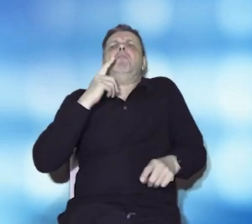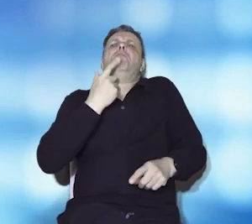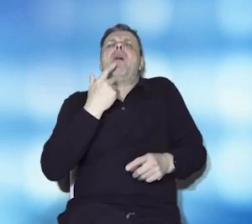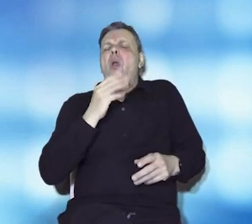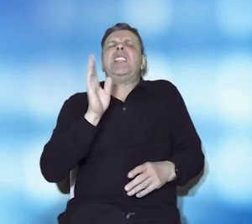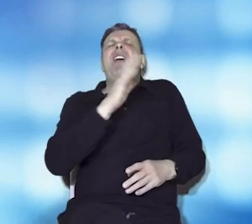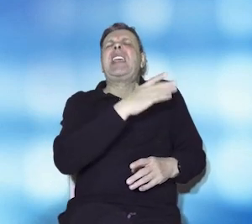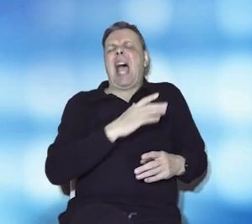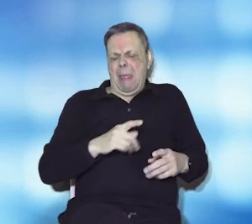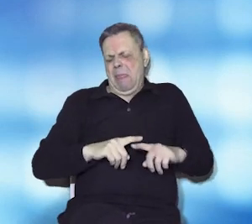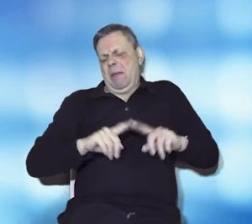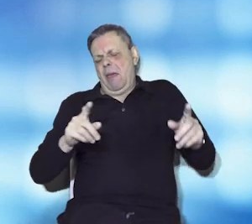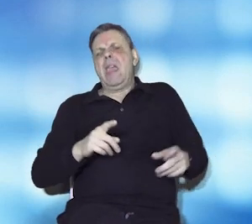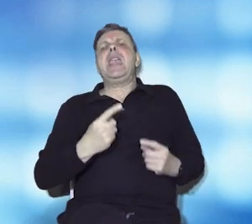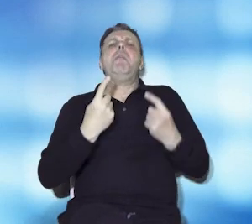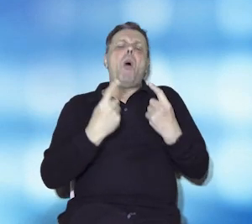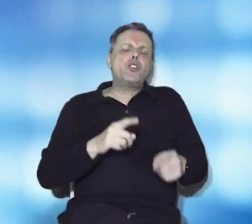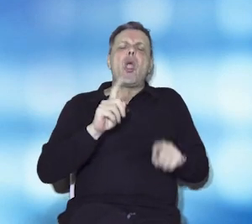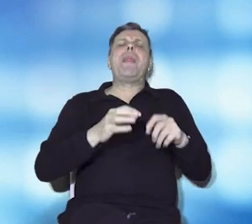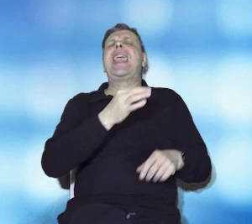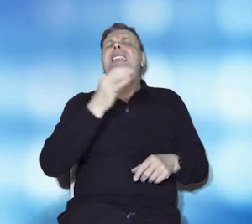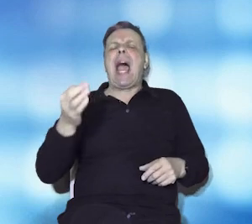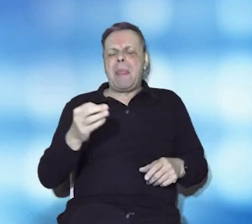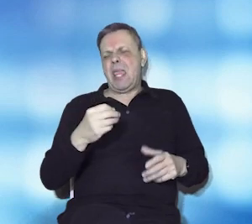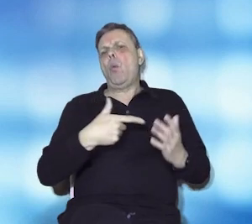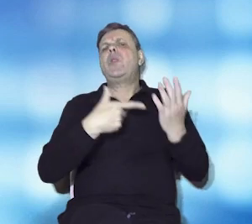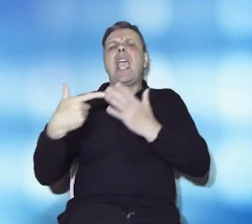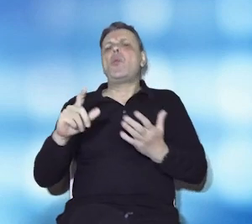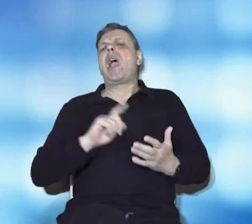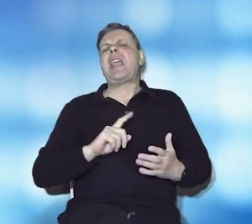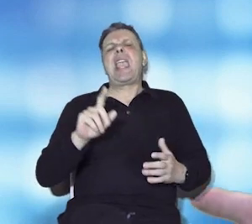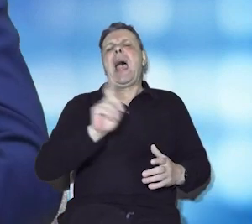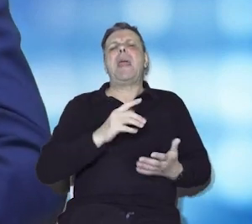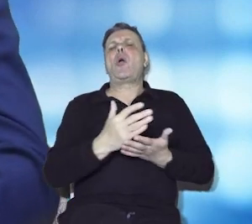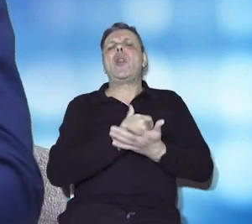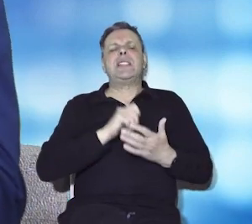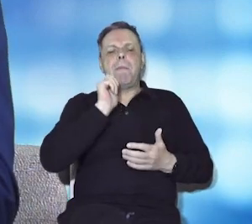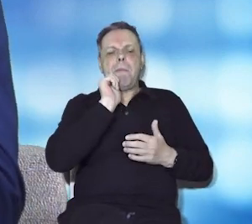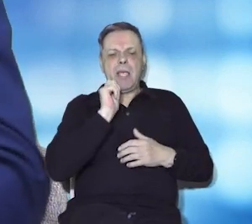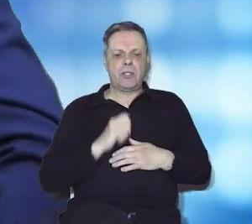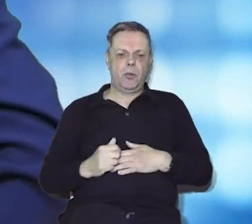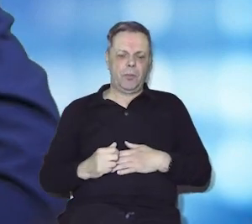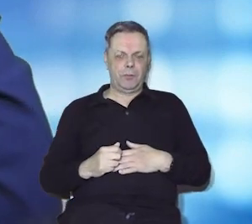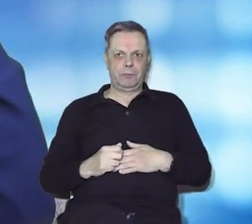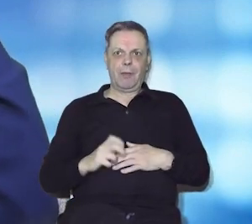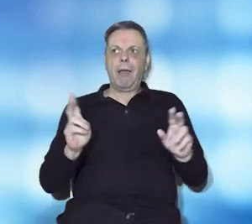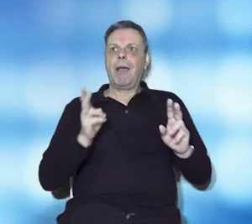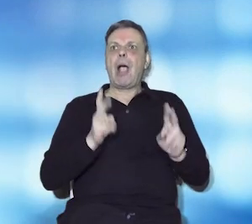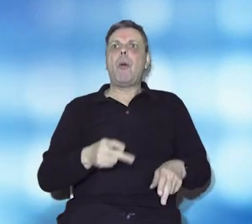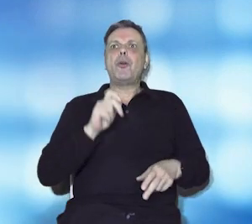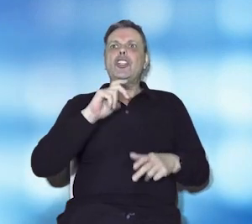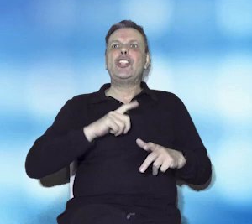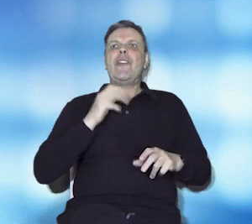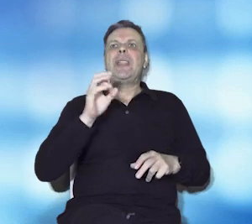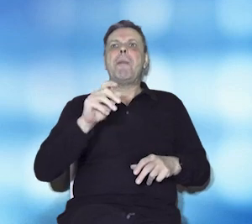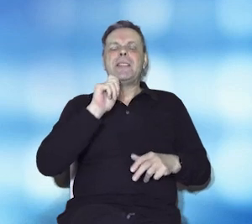određeni dani u tjednu kada ja ne konzumiram meso niti bilo kakav životinski proizvod. Kako možete živjeti bez mesa? Pa gledajte, postoje